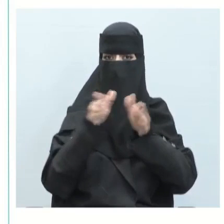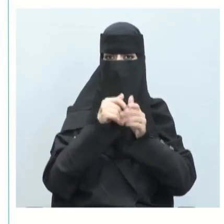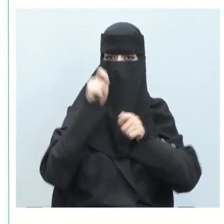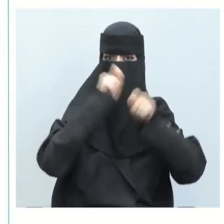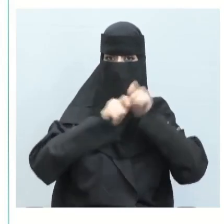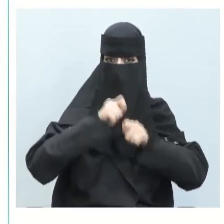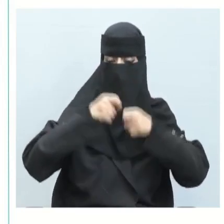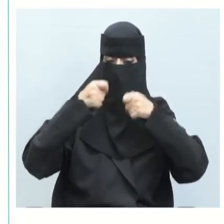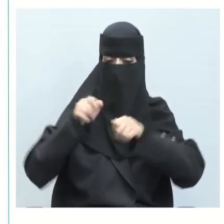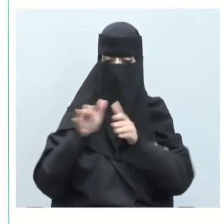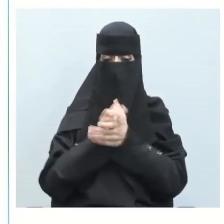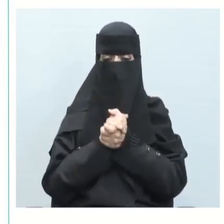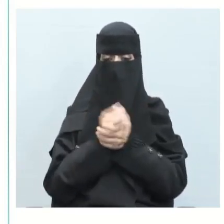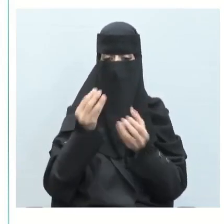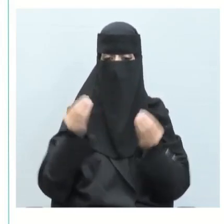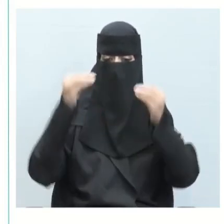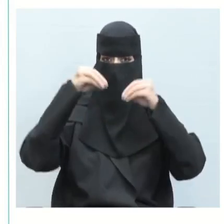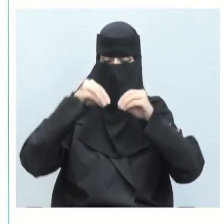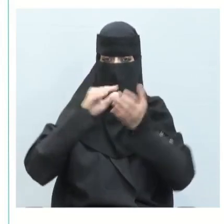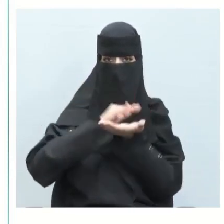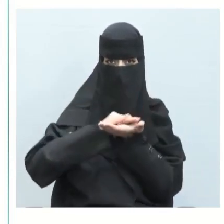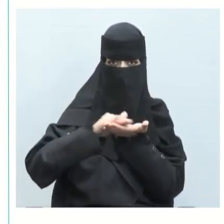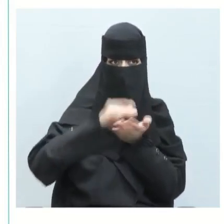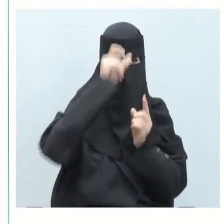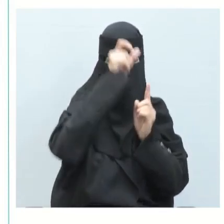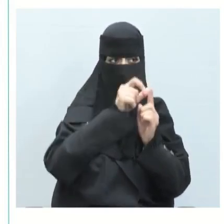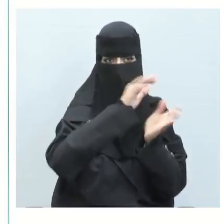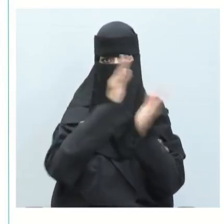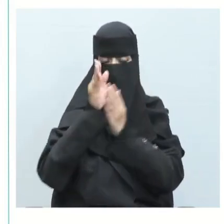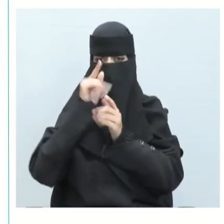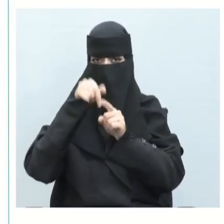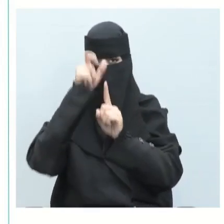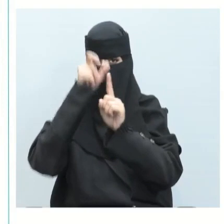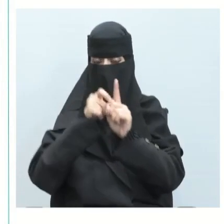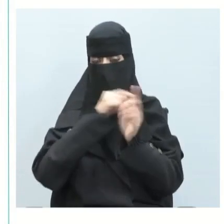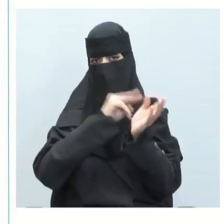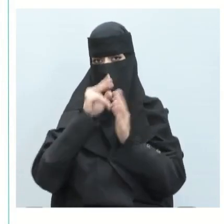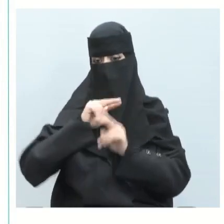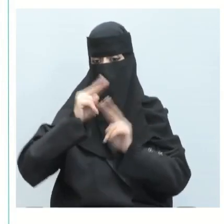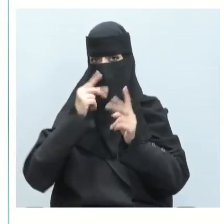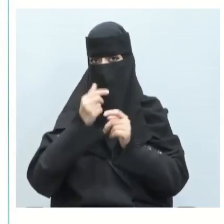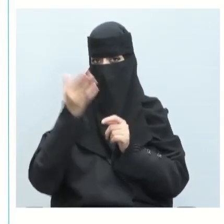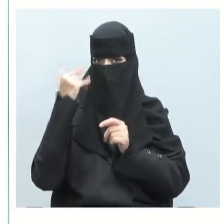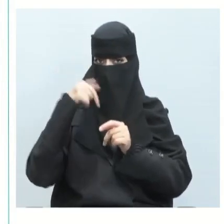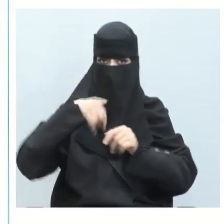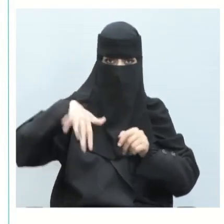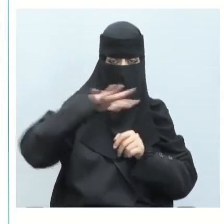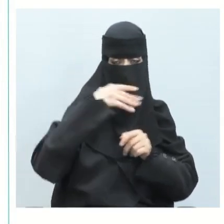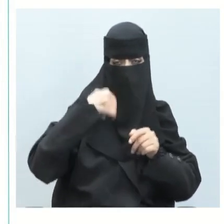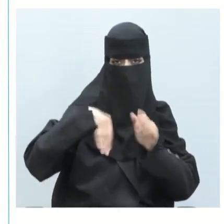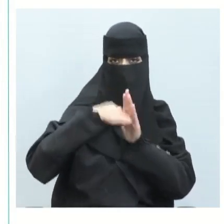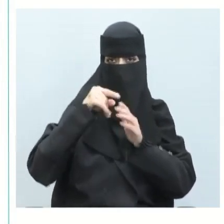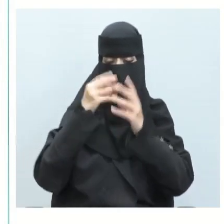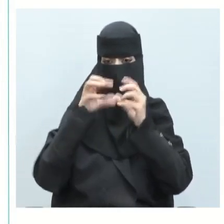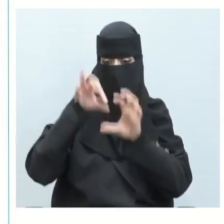عمليه تعويض التكاليف زياده قاعده العملاء وايجاد ايضا عملاء مختلفين من جميع